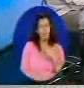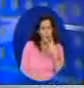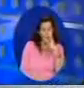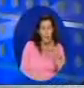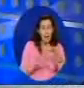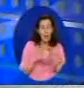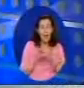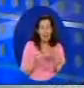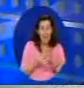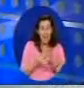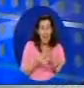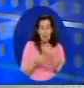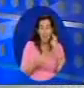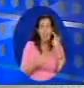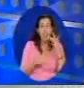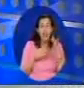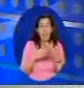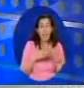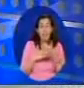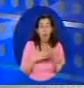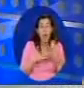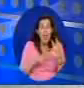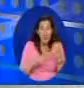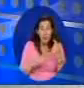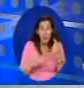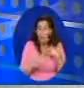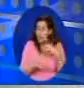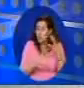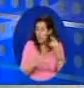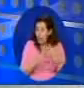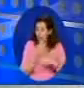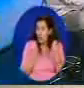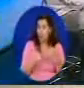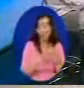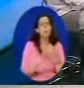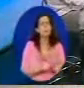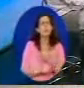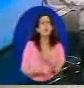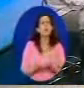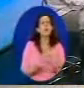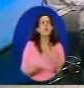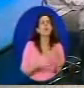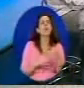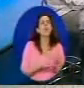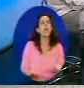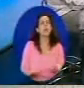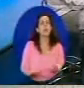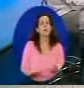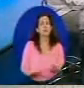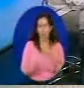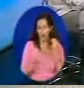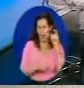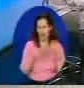גם באינטרנט, באתרי השוואת מחירים עוד חודשים אחרי, כדי לראות שעשיתי עסקה טובה. עכשיו, למה אתה עושה את זה? מה הסיבה בדיוק? אני לא יודע להסביר את